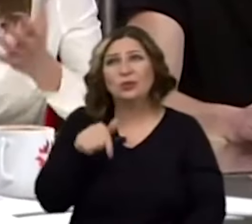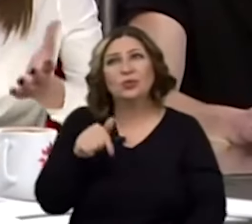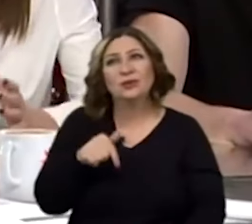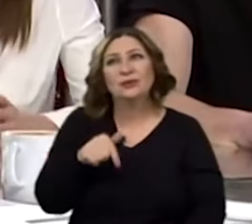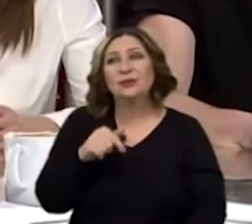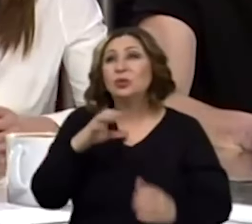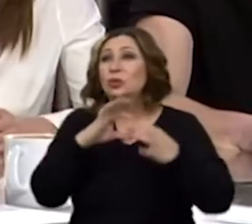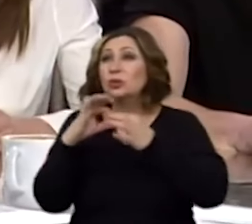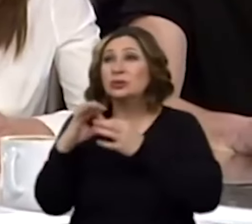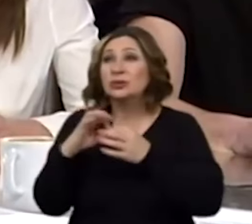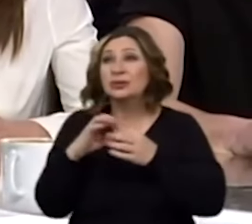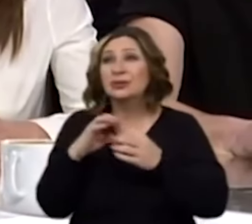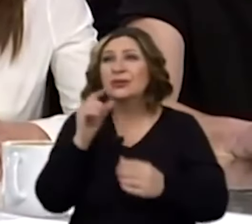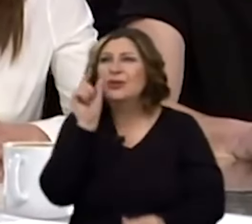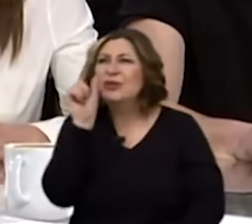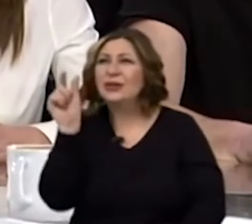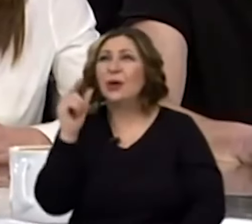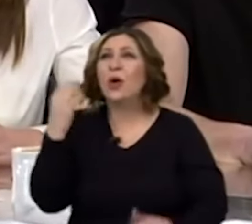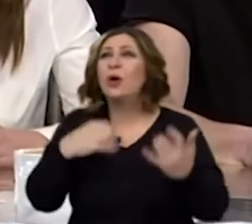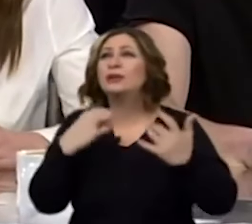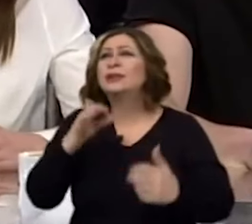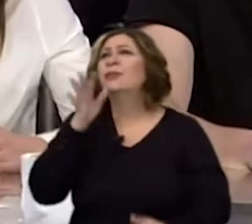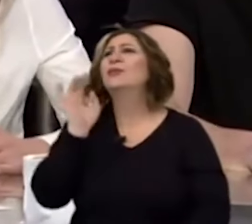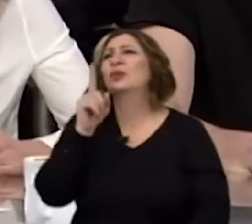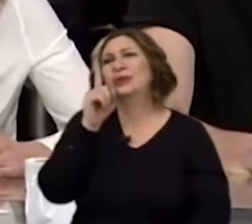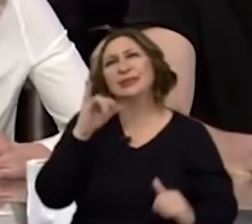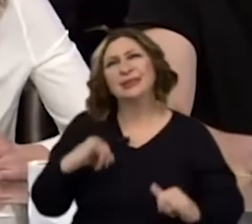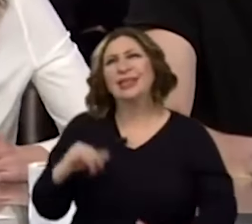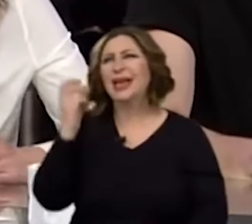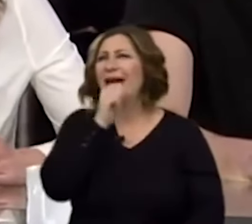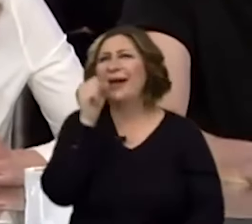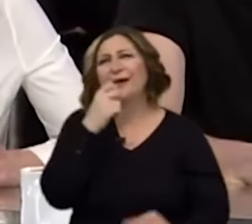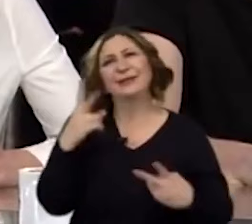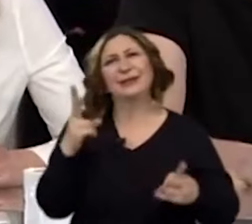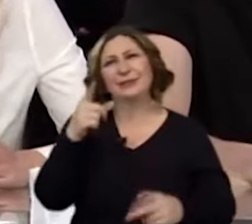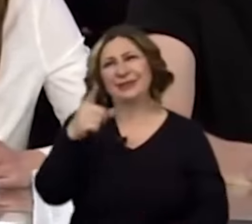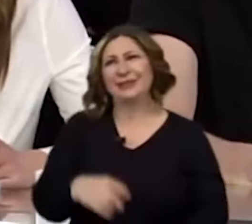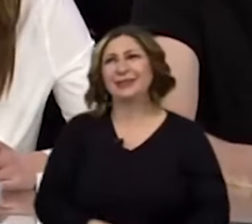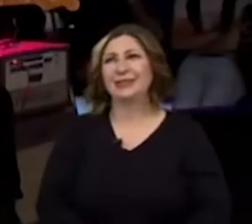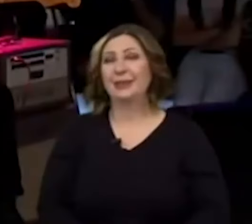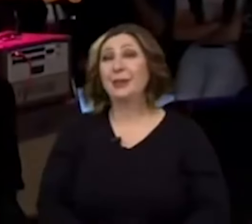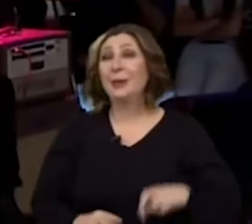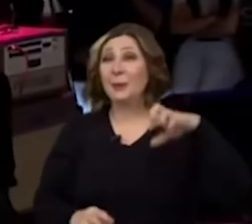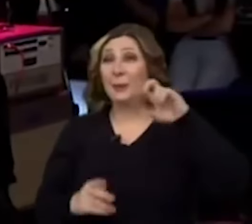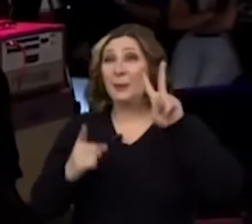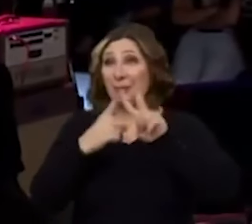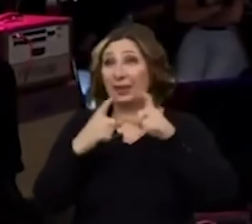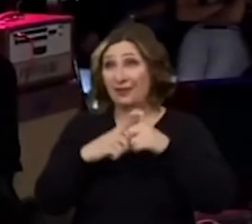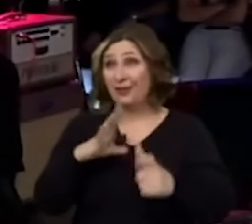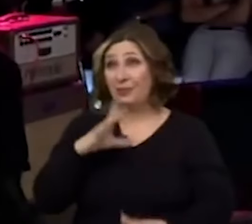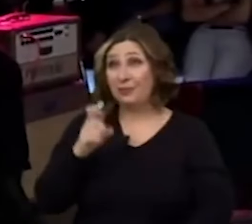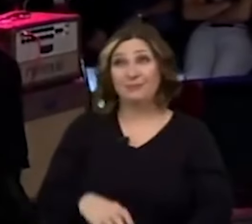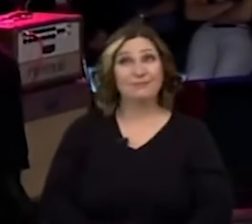an hani sözlerini... Ya siz biliyor bile olsanız orkestram bilmiyordur da o yüzden rahatlıkla söyleyebilirsiniz. Hiç Pink var mı elinizde Pink?